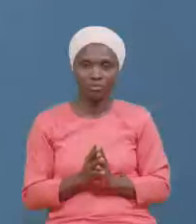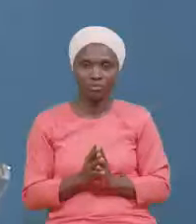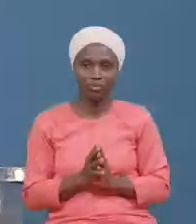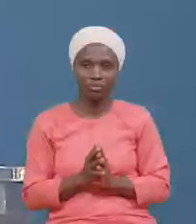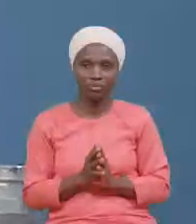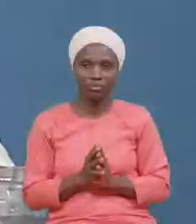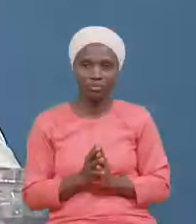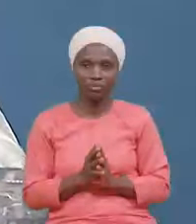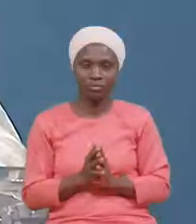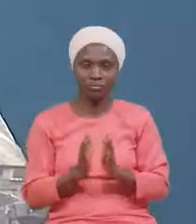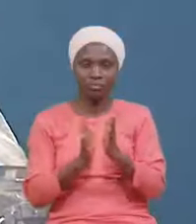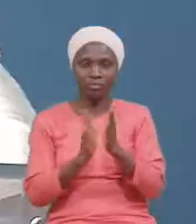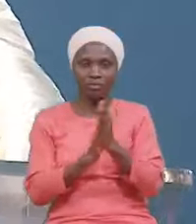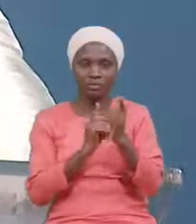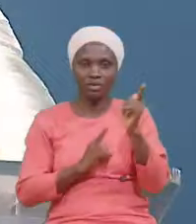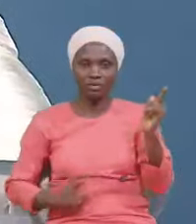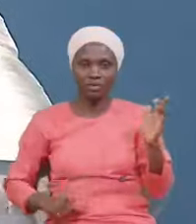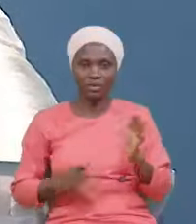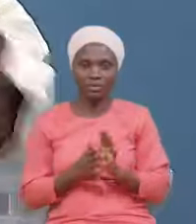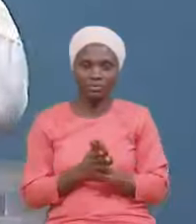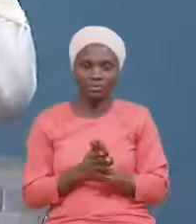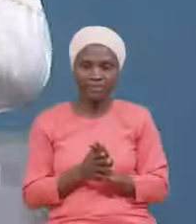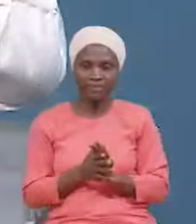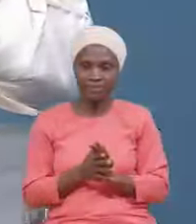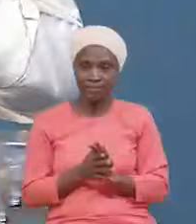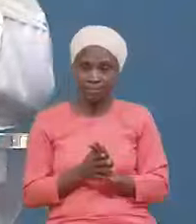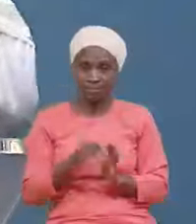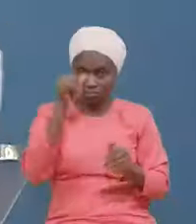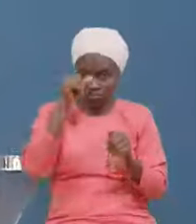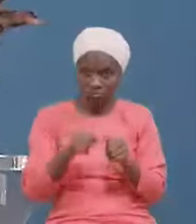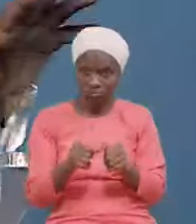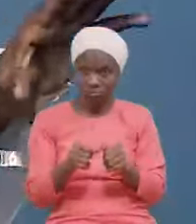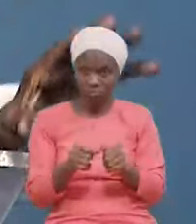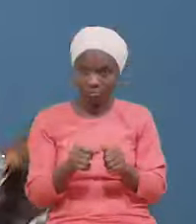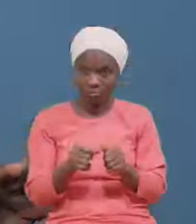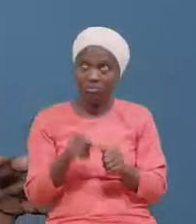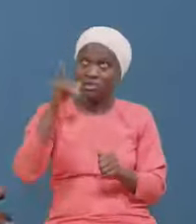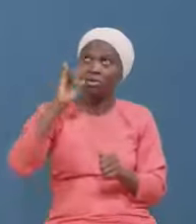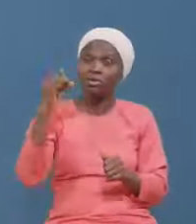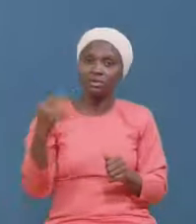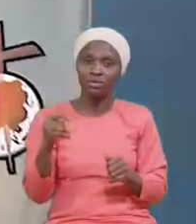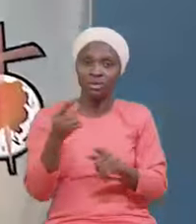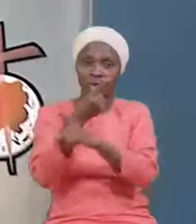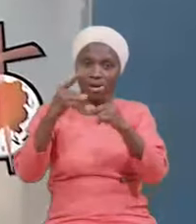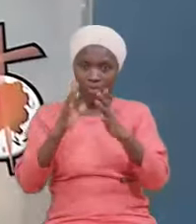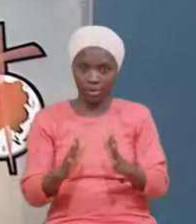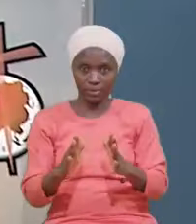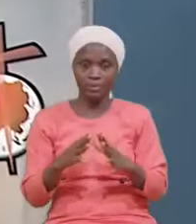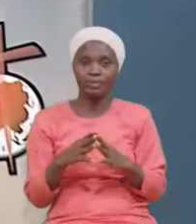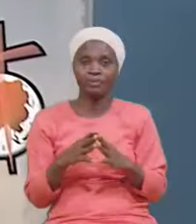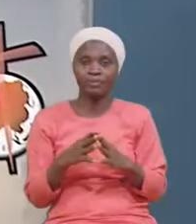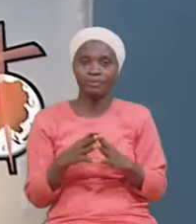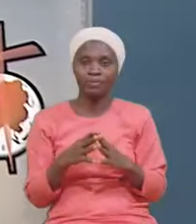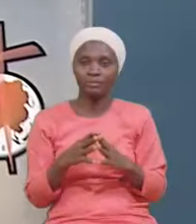Kumuyi. Praise the Lord. Devuniki Stotram. Remember, He is the liberator. జ్ఞాపకం